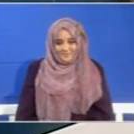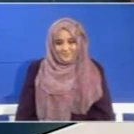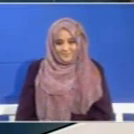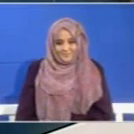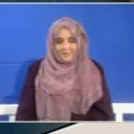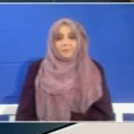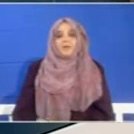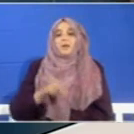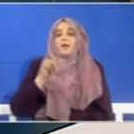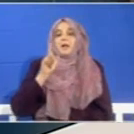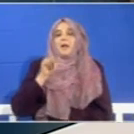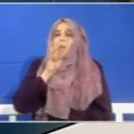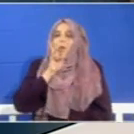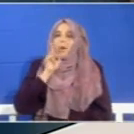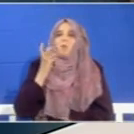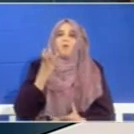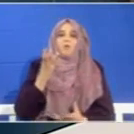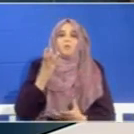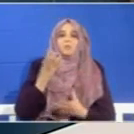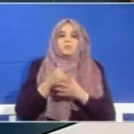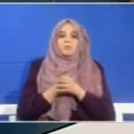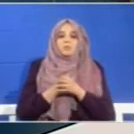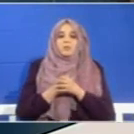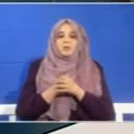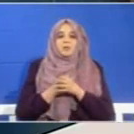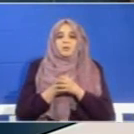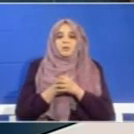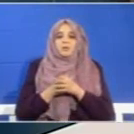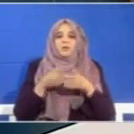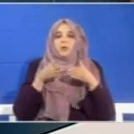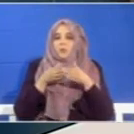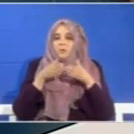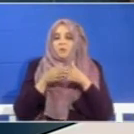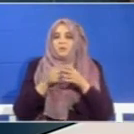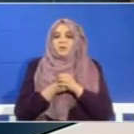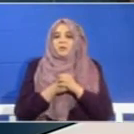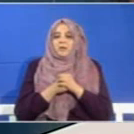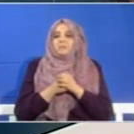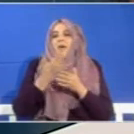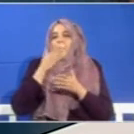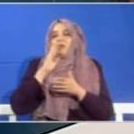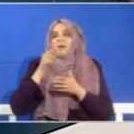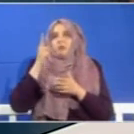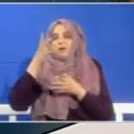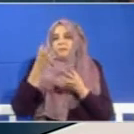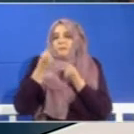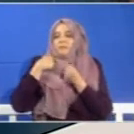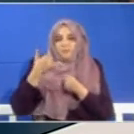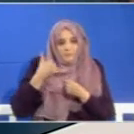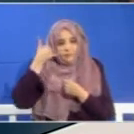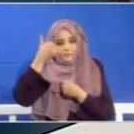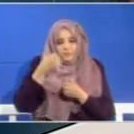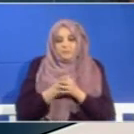عندي مشكل الاخ، الله يخليك، بغيت نقدمها عده مرات لفضيله الشيخ، وهذه الخطره ان شاء الله بربي وفقني وراني نتكلم معاكم. تفضل